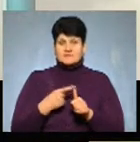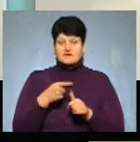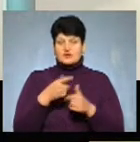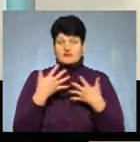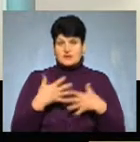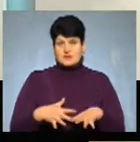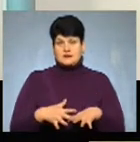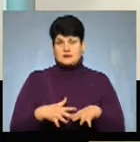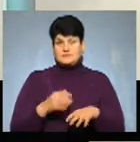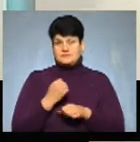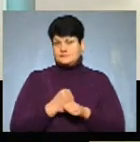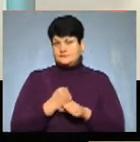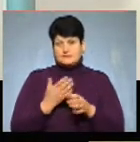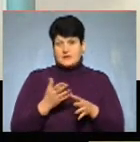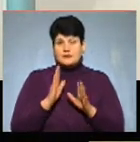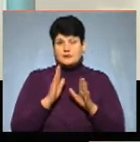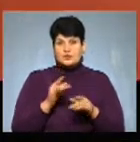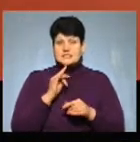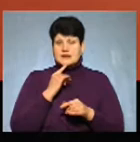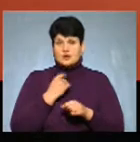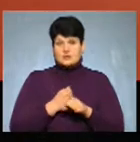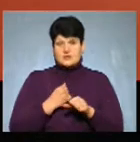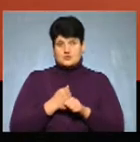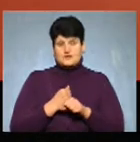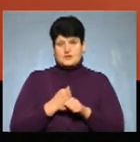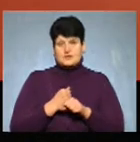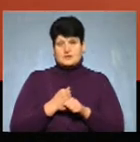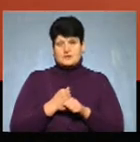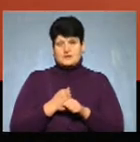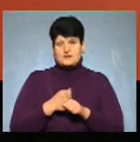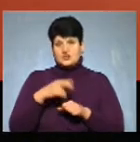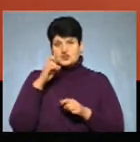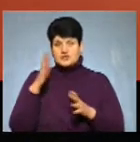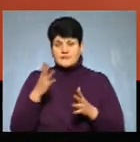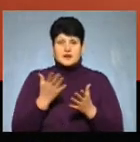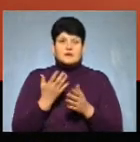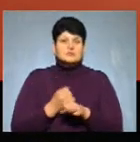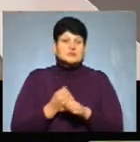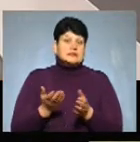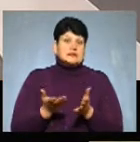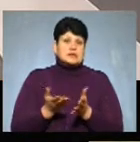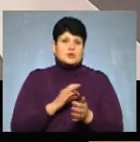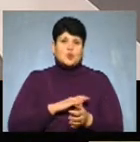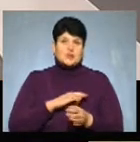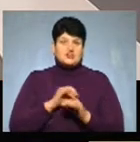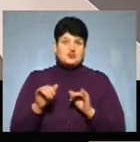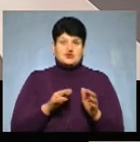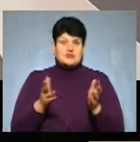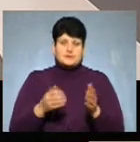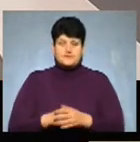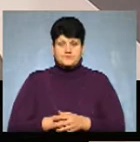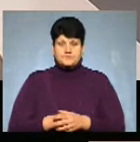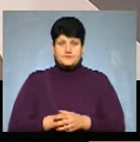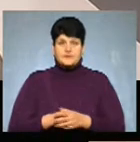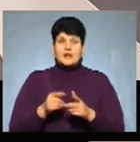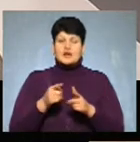він втратить чинність і їм буде складно працювати в правовому полі держави, тобто вчиняти якісь юридичні дії.